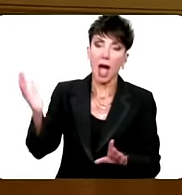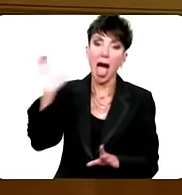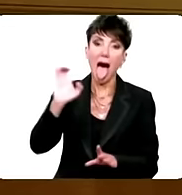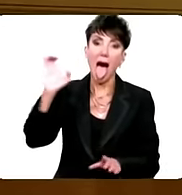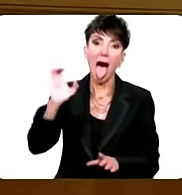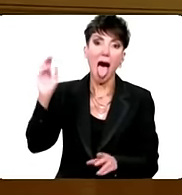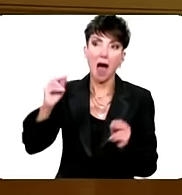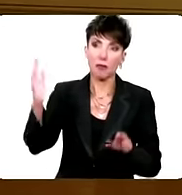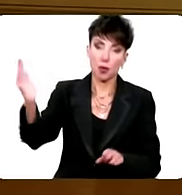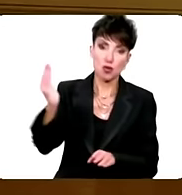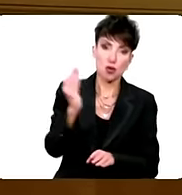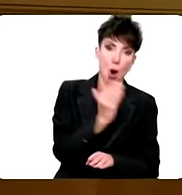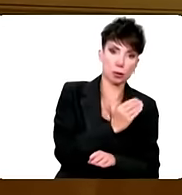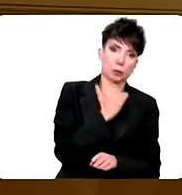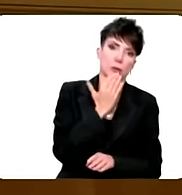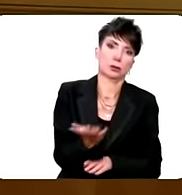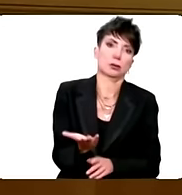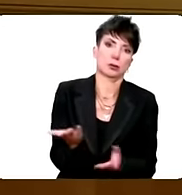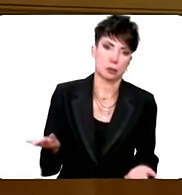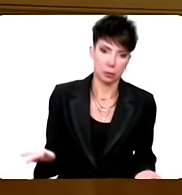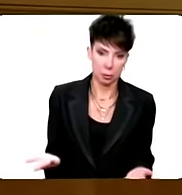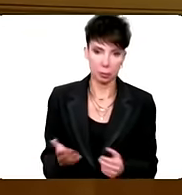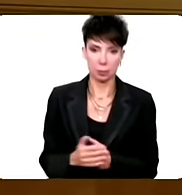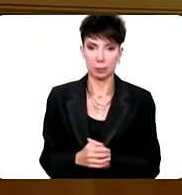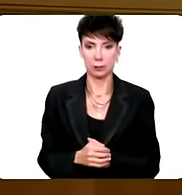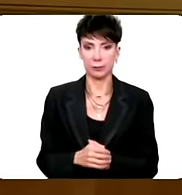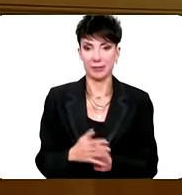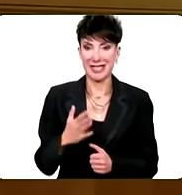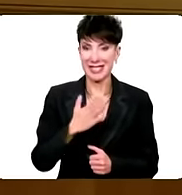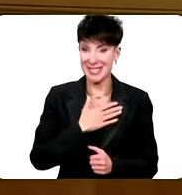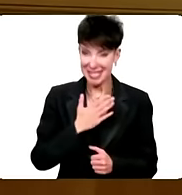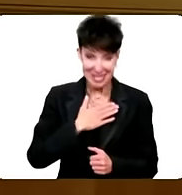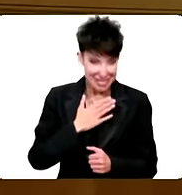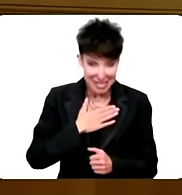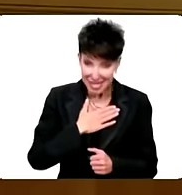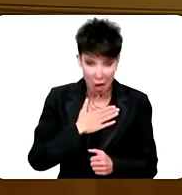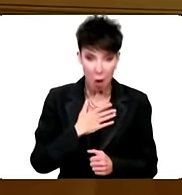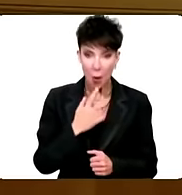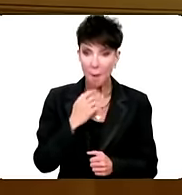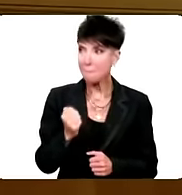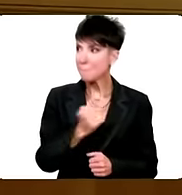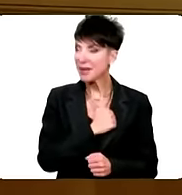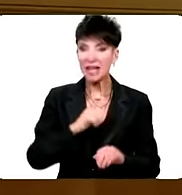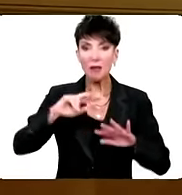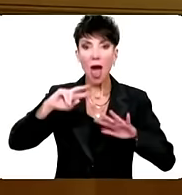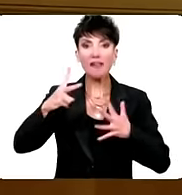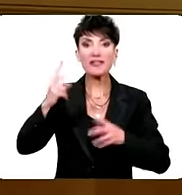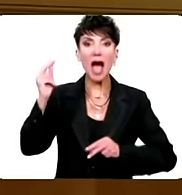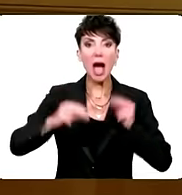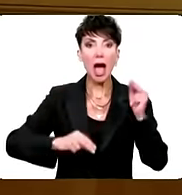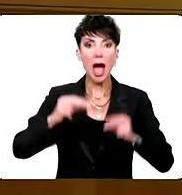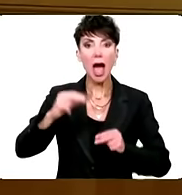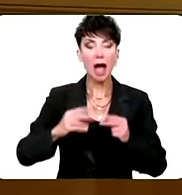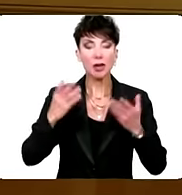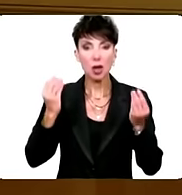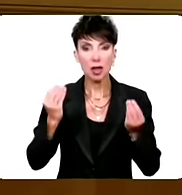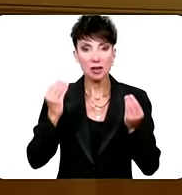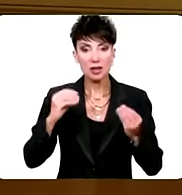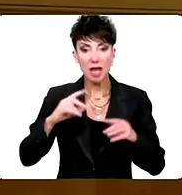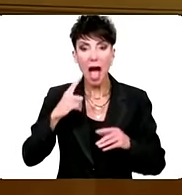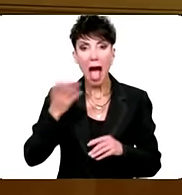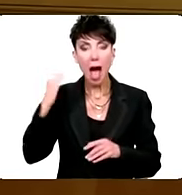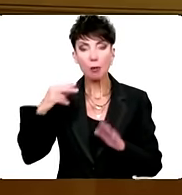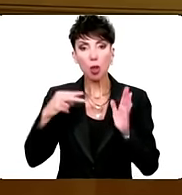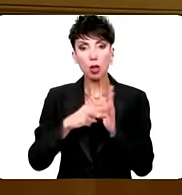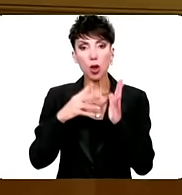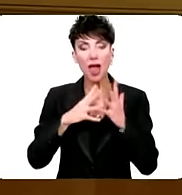σκεφτείτε, είναι οι πέμπτες. Είναι οι 7ες εκλογές από το 19. 5